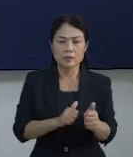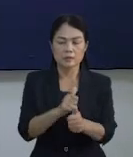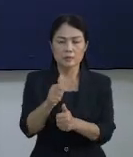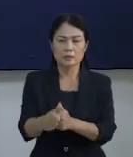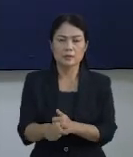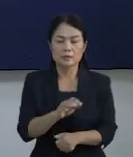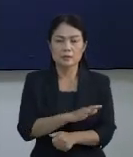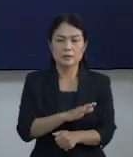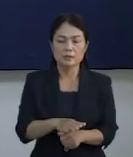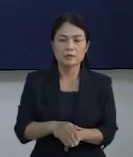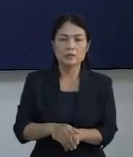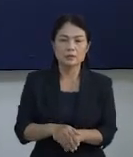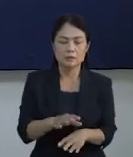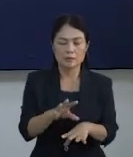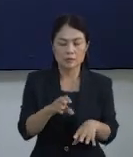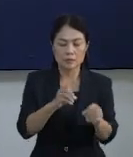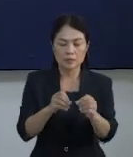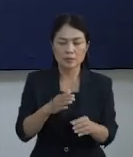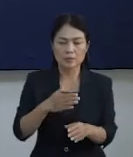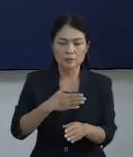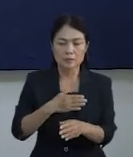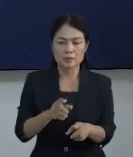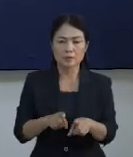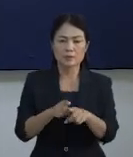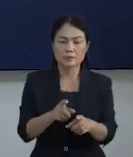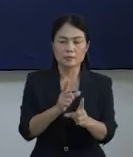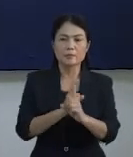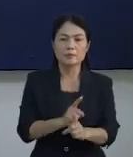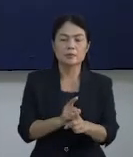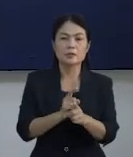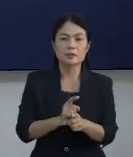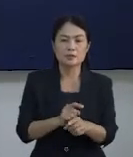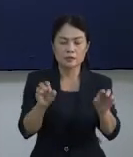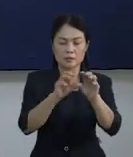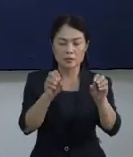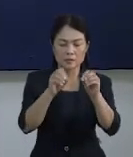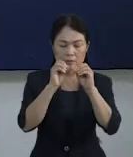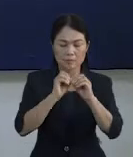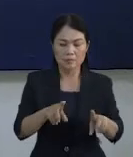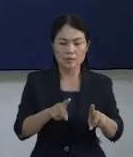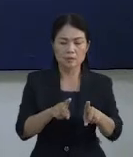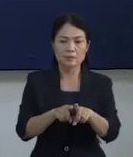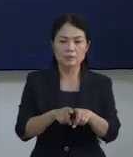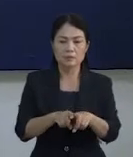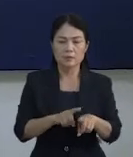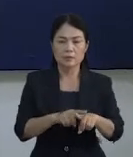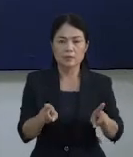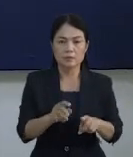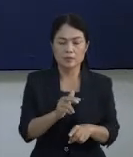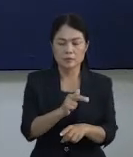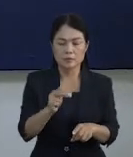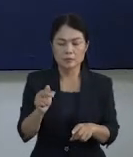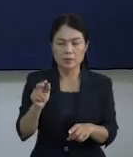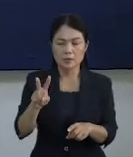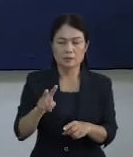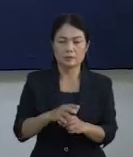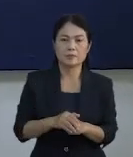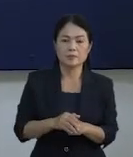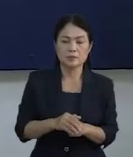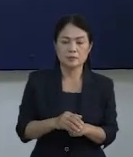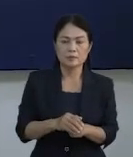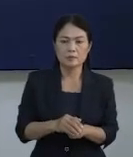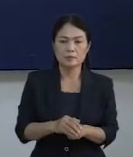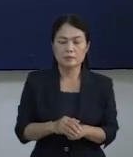ngày có con học nhớ có ai riêng chỉ môi guru bạn đây ta mình dạng form sắp sai xem xén rồi chia tu tu tôi có phí tu